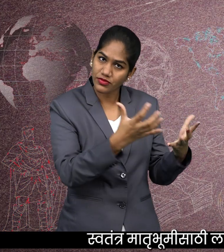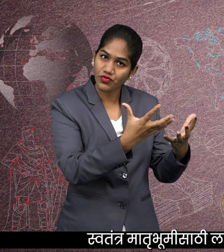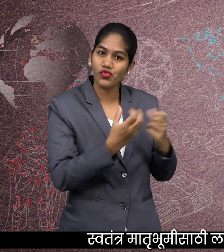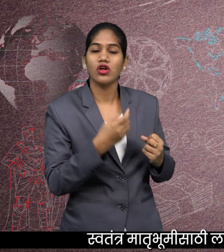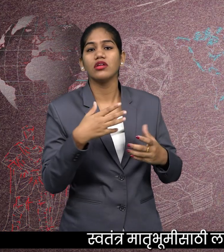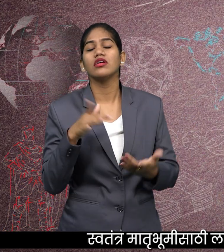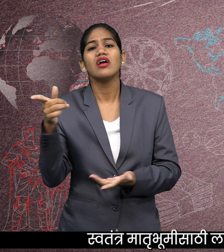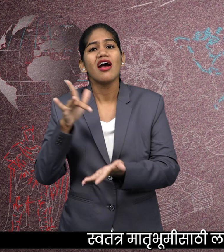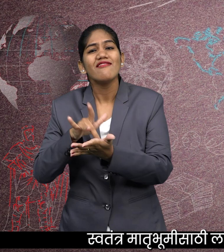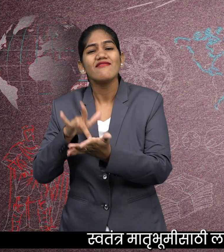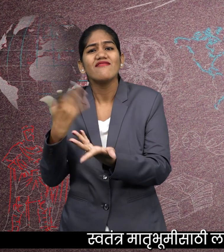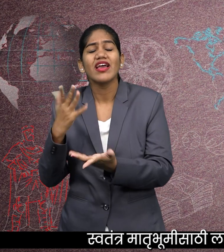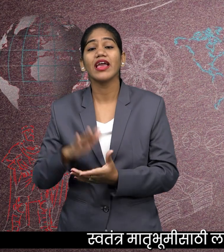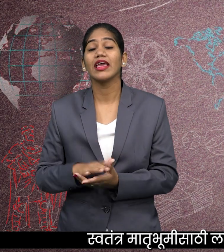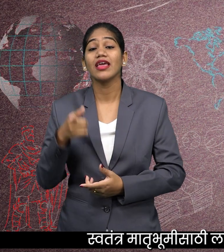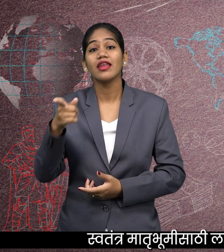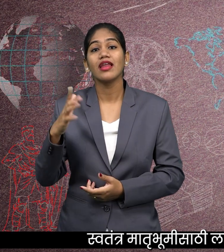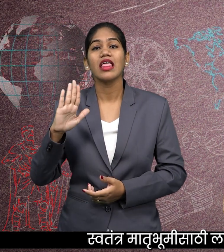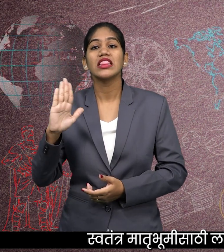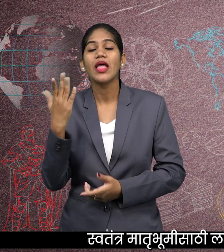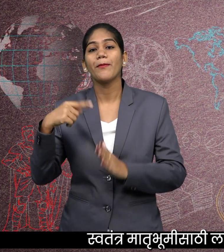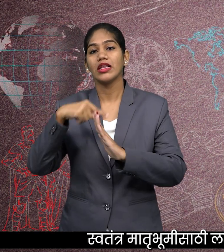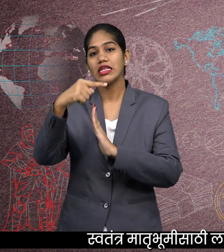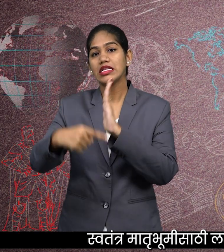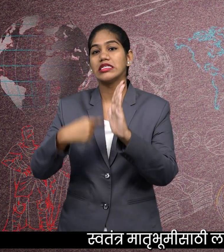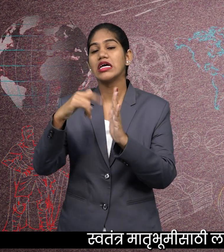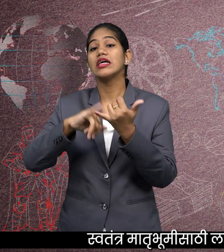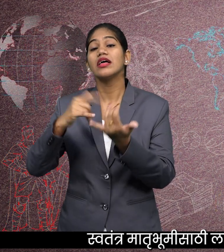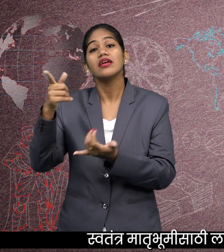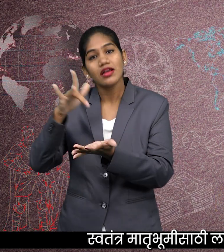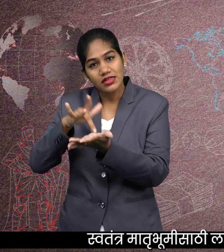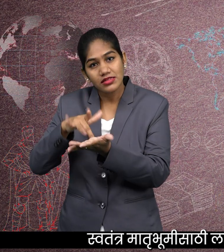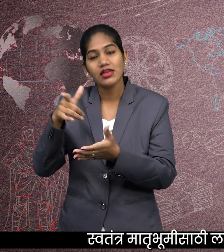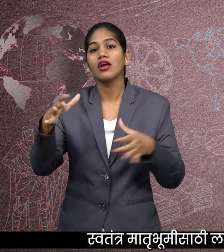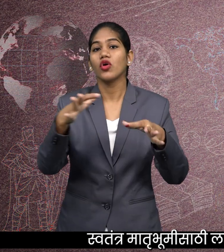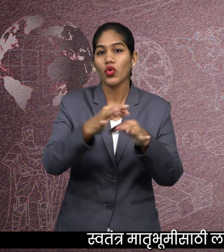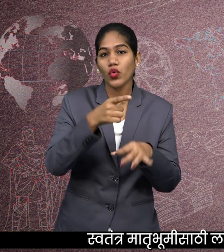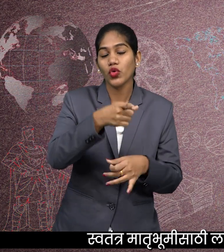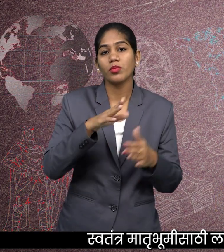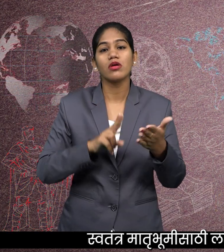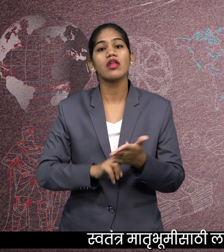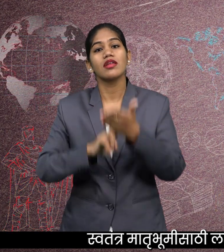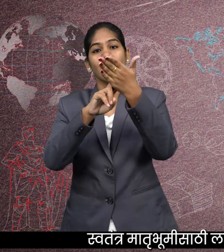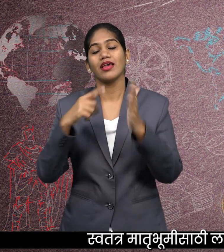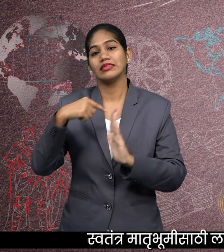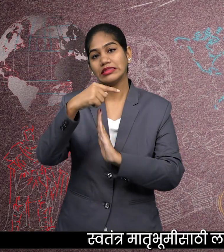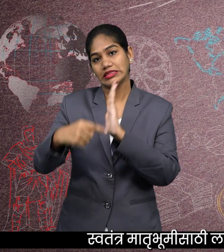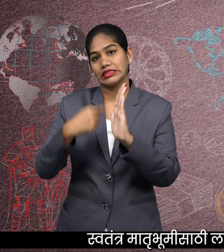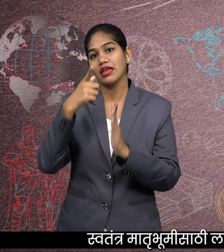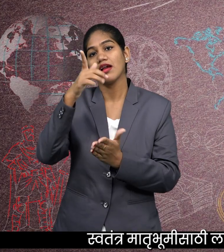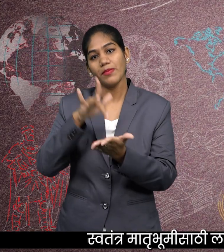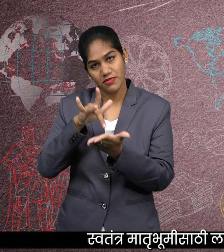स्वतंत्र मातृभूमीसाठी लढणारी फुटीरतावादी दहशतवादी संघटना.